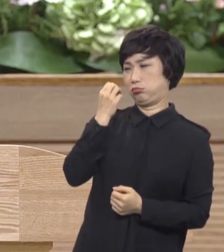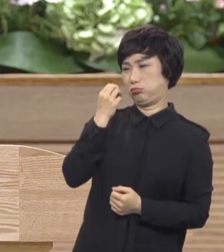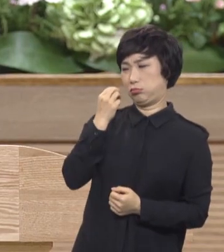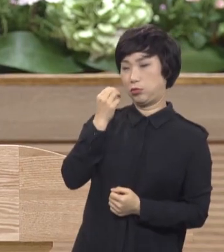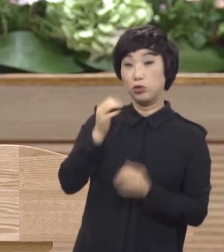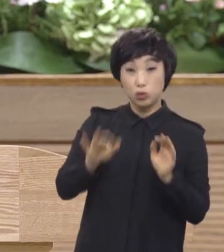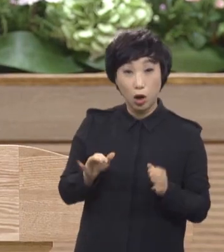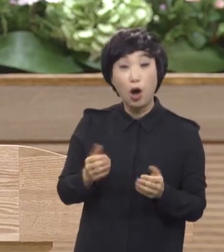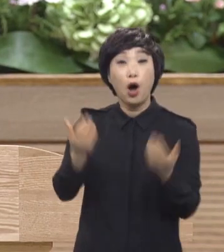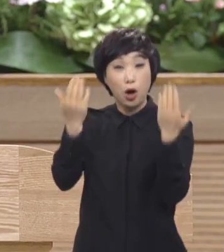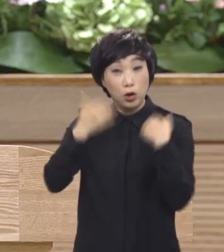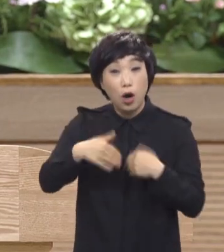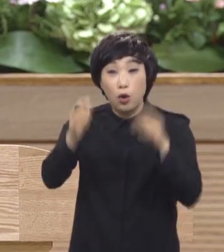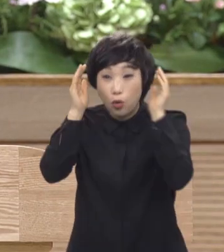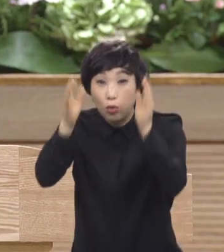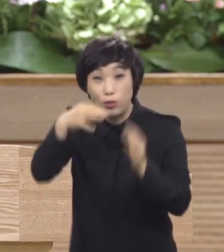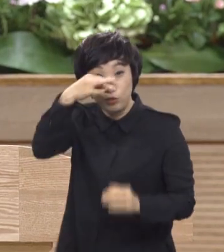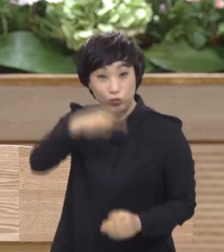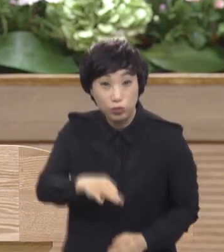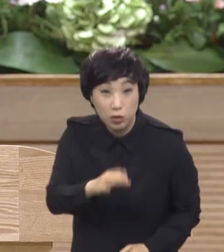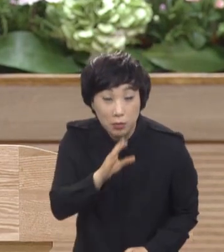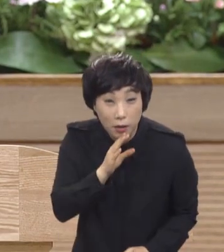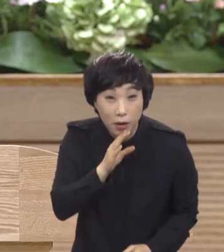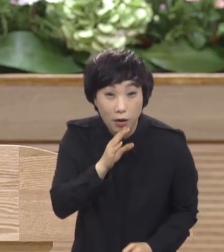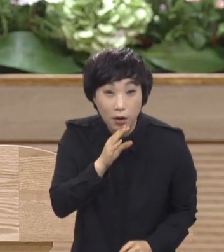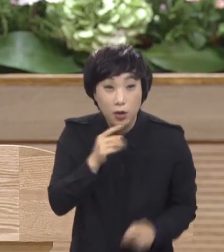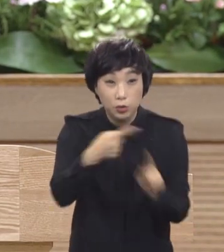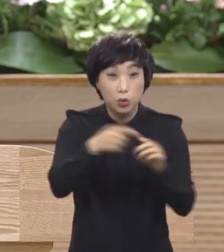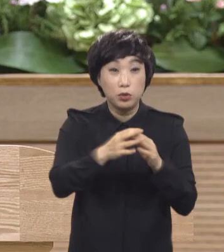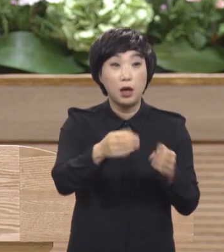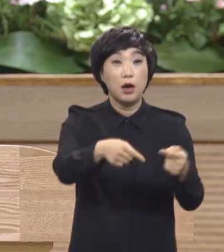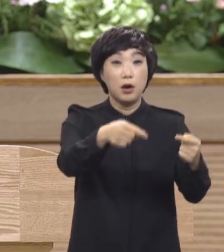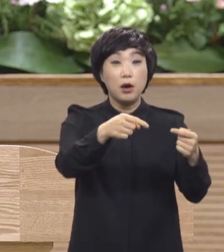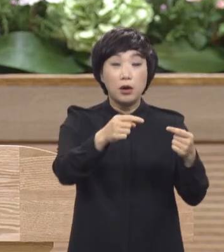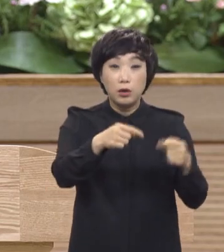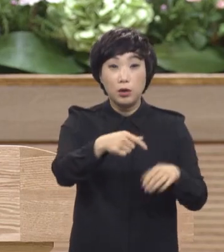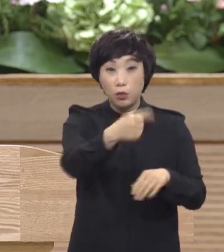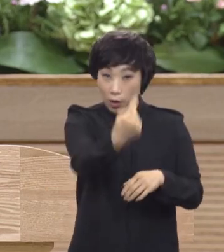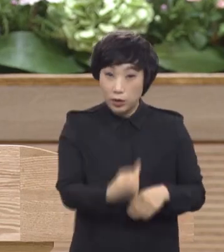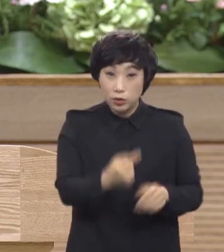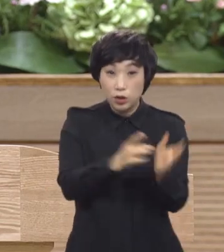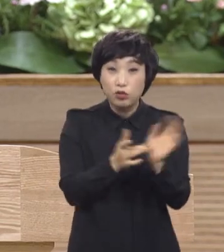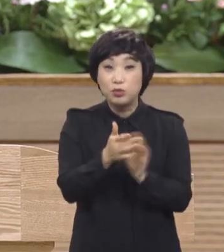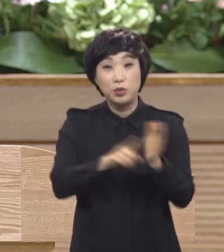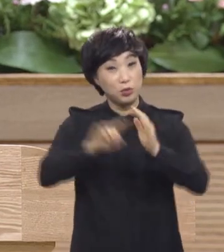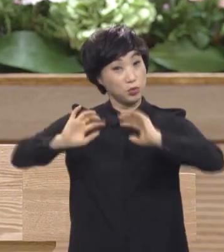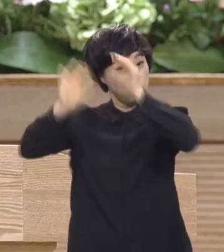학교 가서 공부하면 유익이지 교회 와서 이수 믿으면 천국 가지